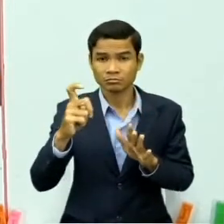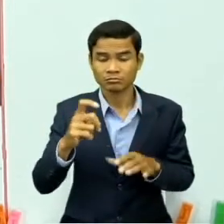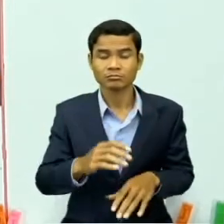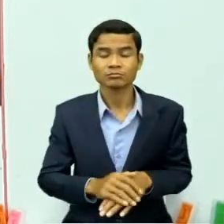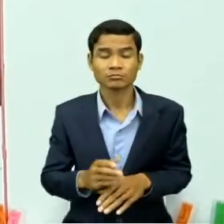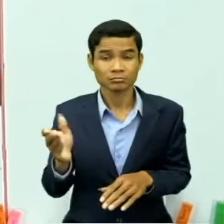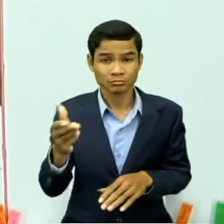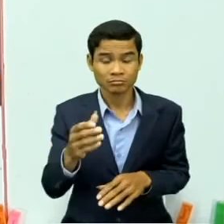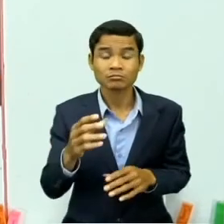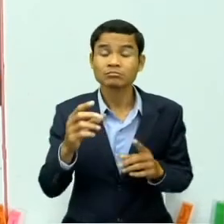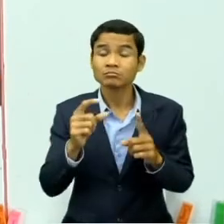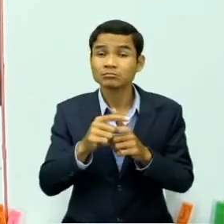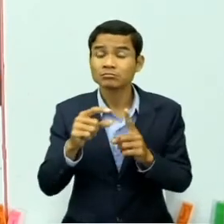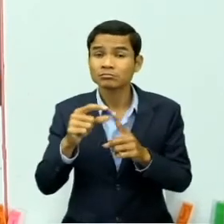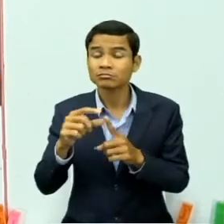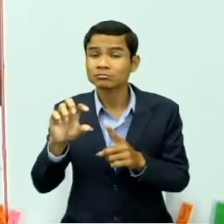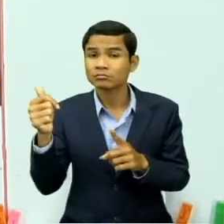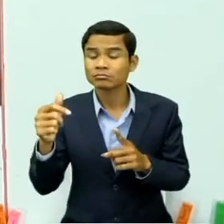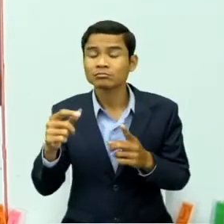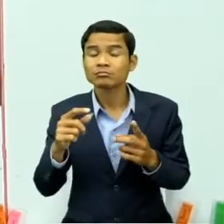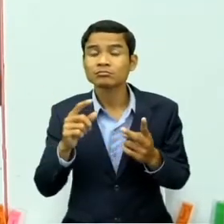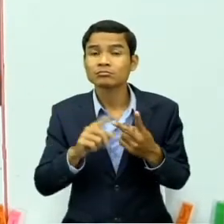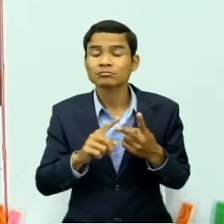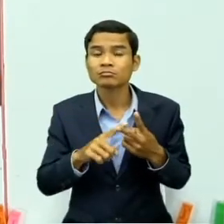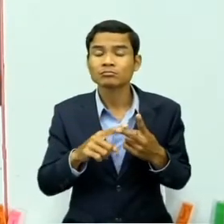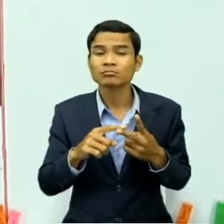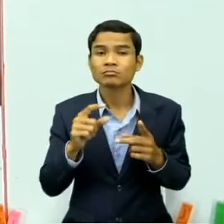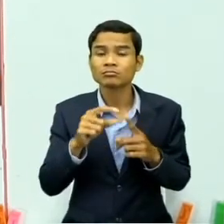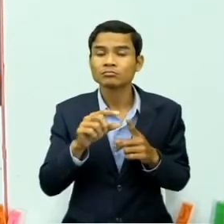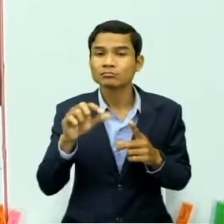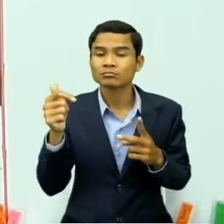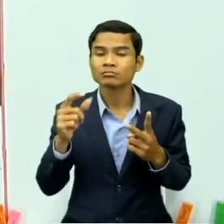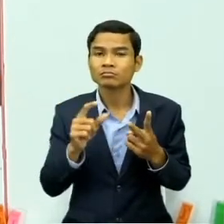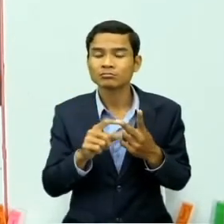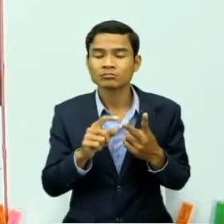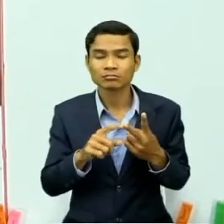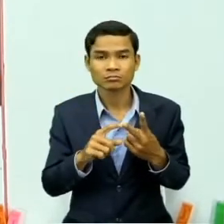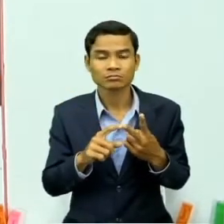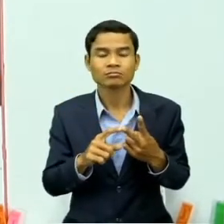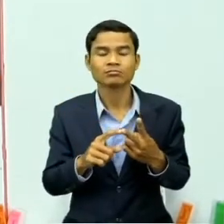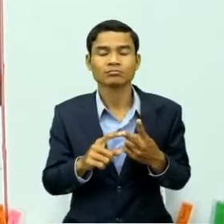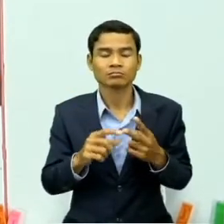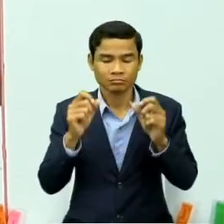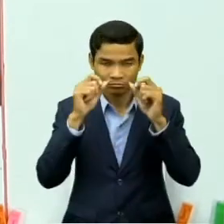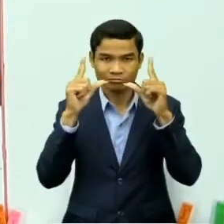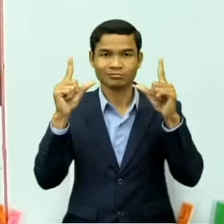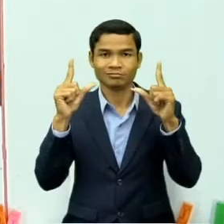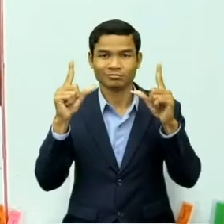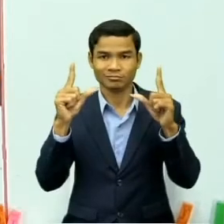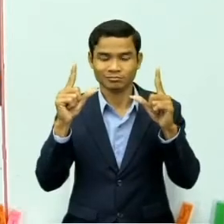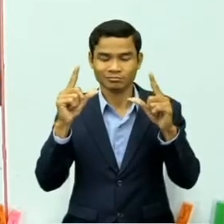chà miên pía ấy tiến chà cứ miên pía nhẹ